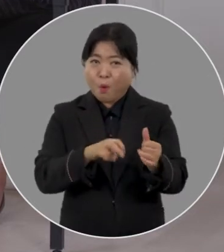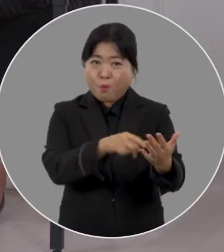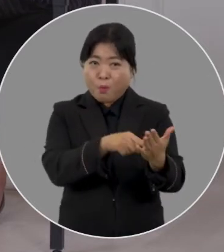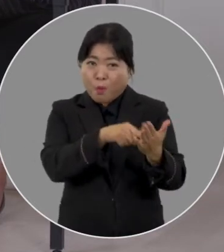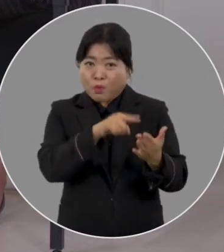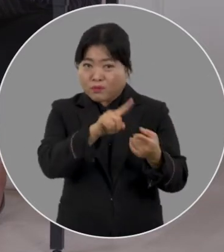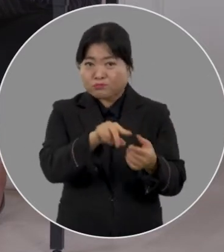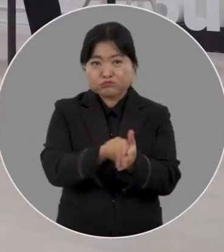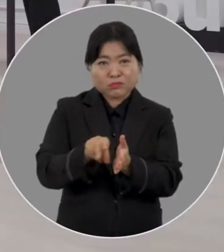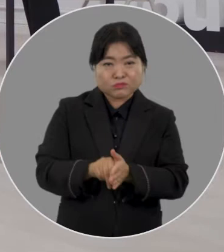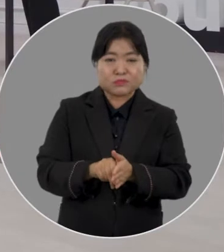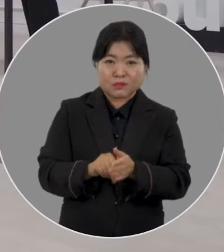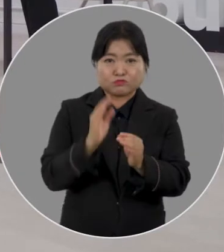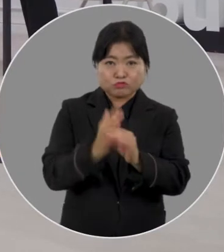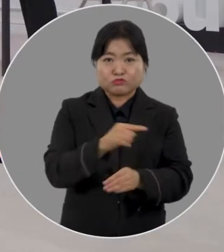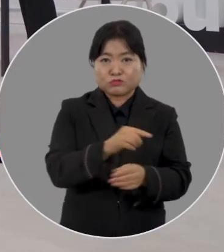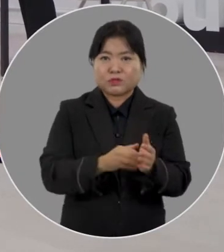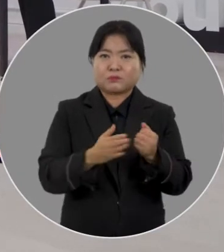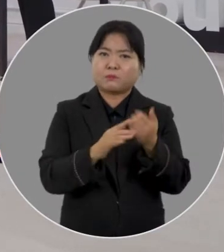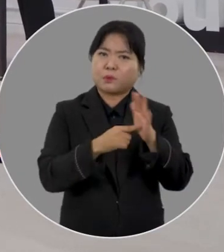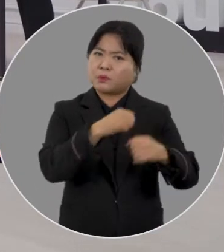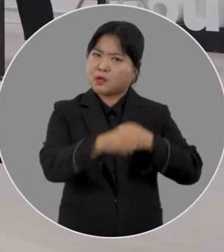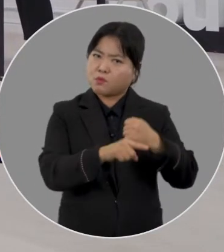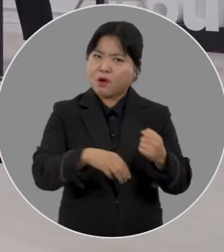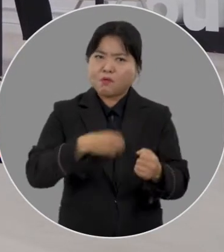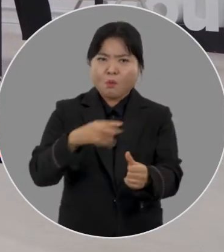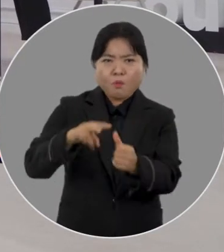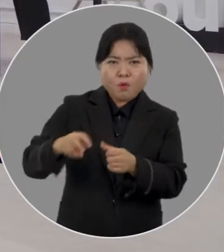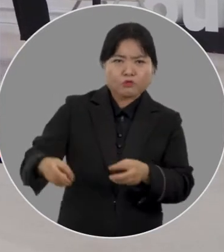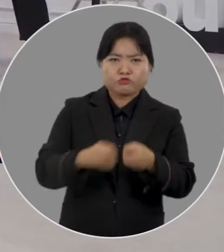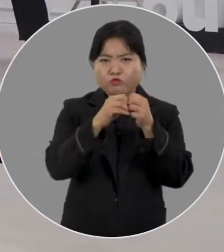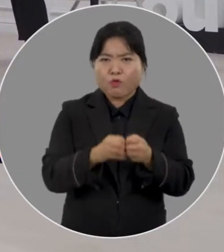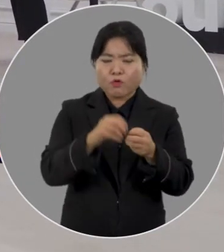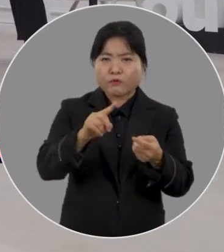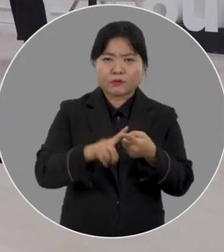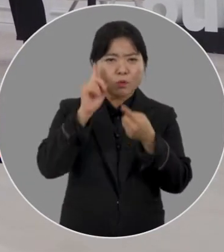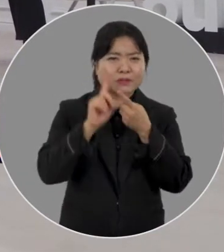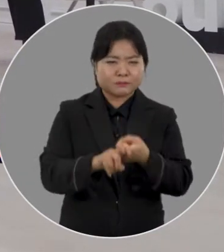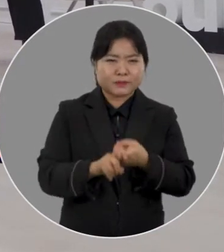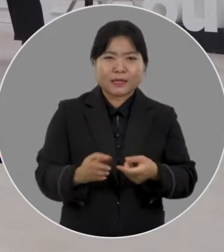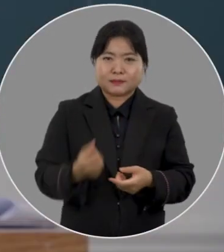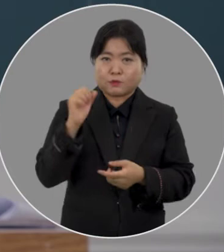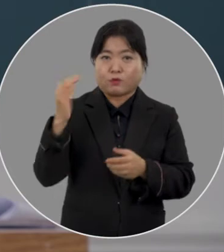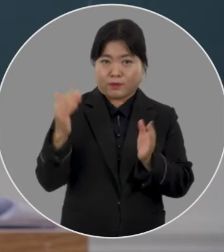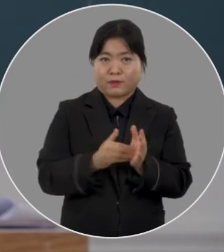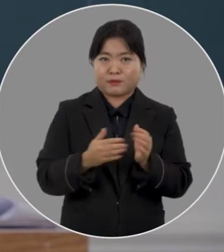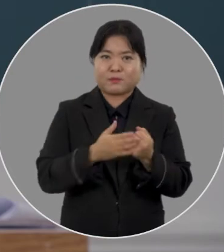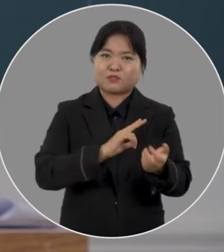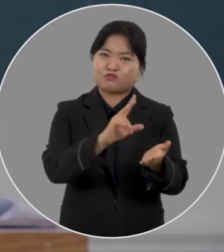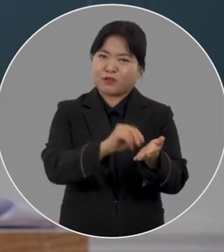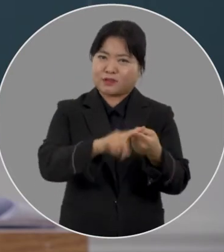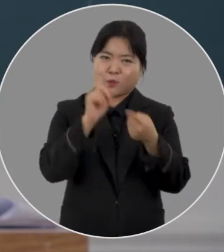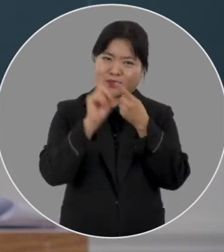논란이 되고 있었었거든요. 그래서 이 표현의 자유와 혐오 표현의 충돌 같은 것에 관심을 가지게 되면서 이 주제에